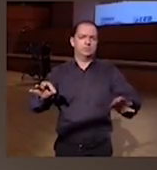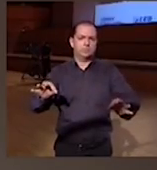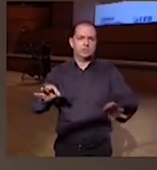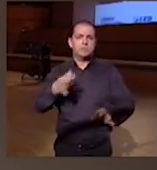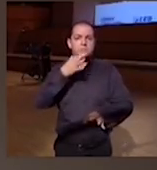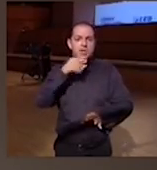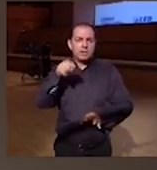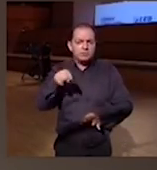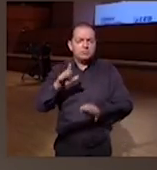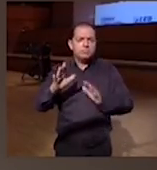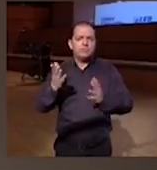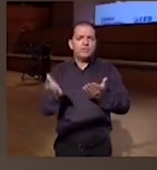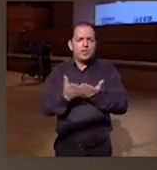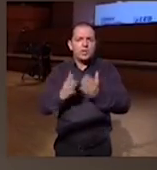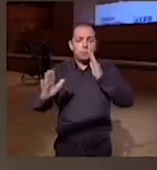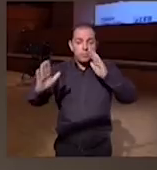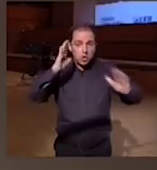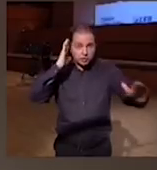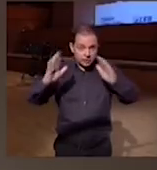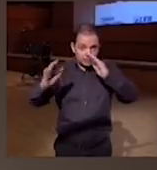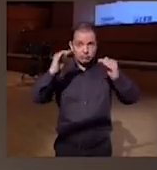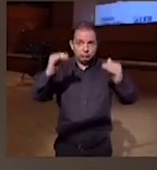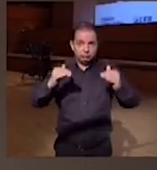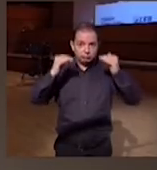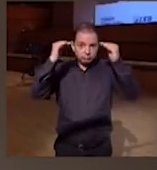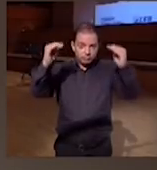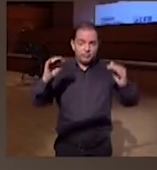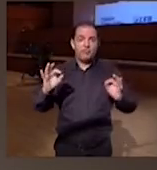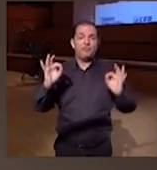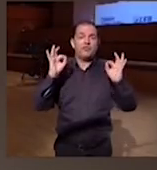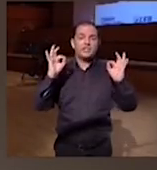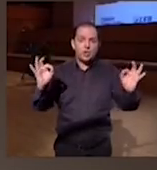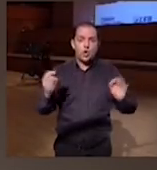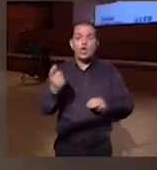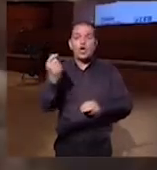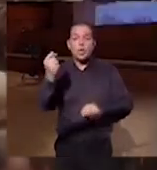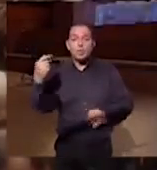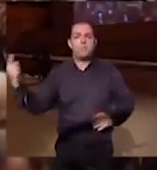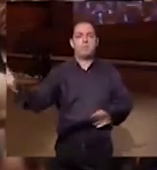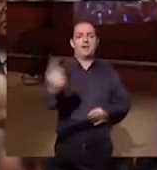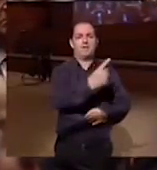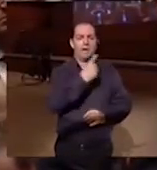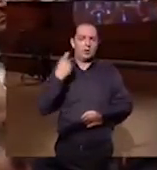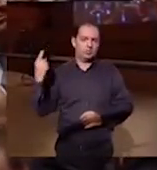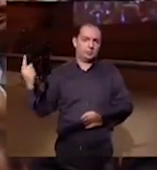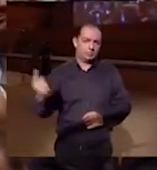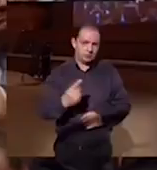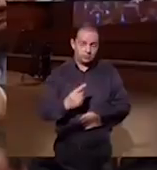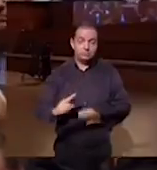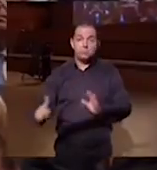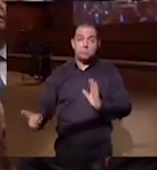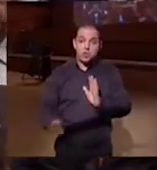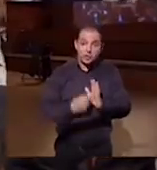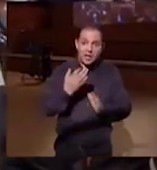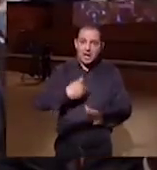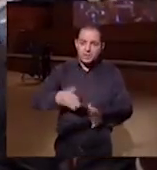μέσο προστασίας και αναβάθμισης του φυσικού και οικονομικού περιβάλλοντος. Για πρώτη φορά